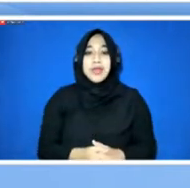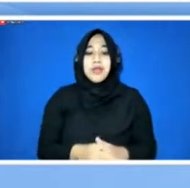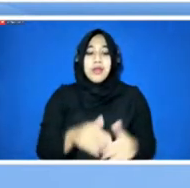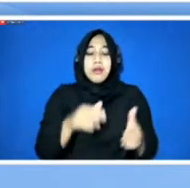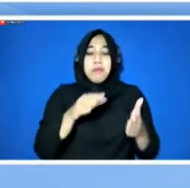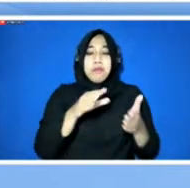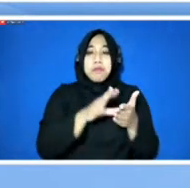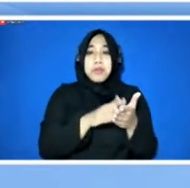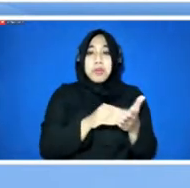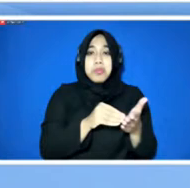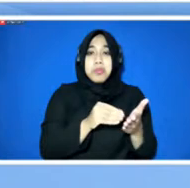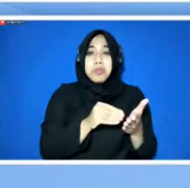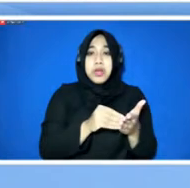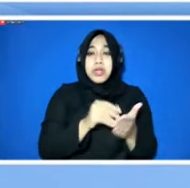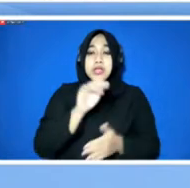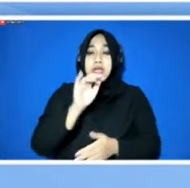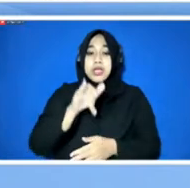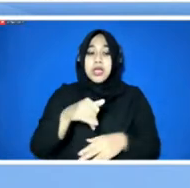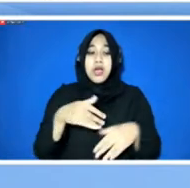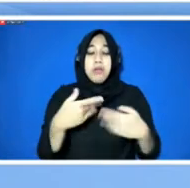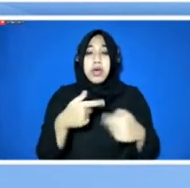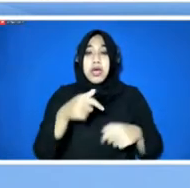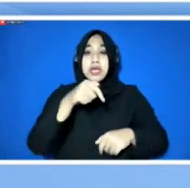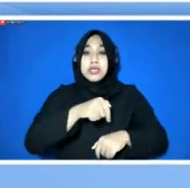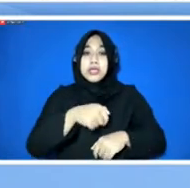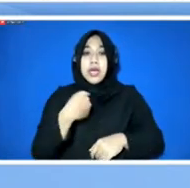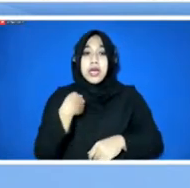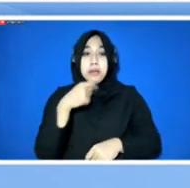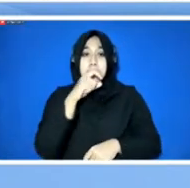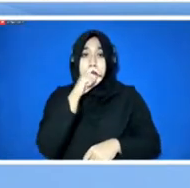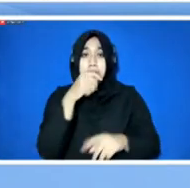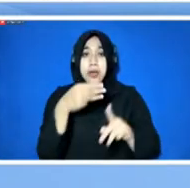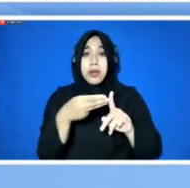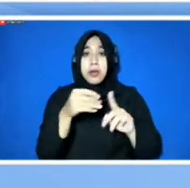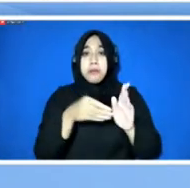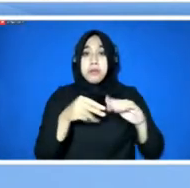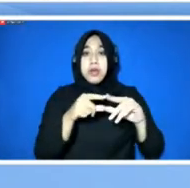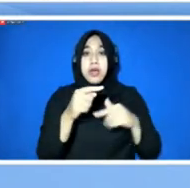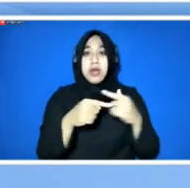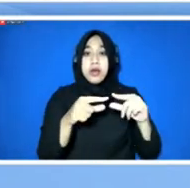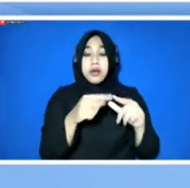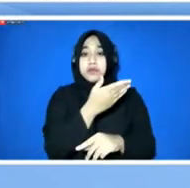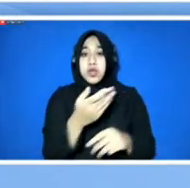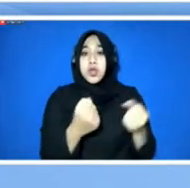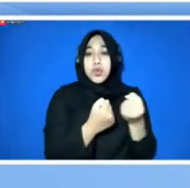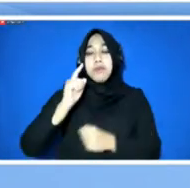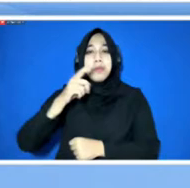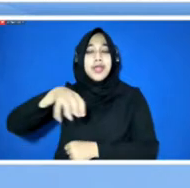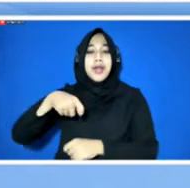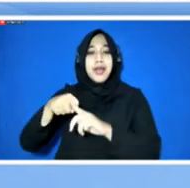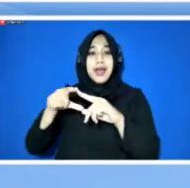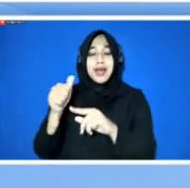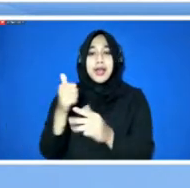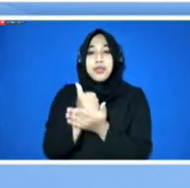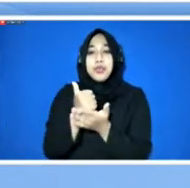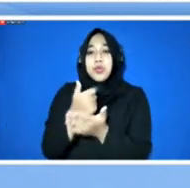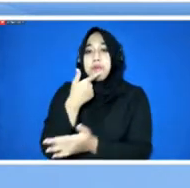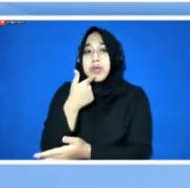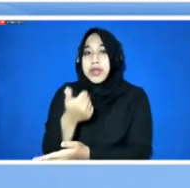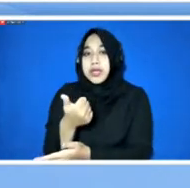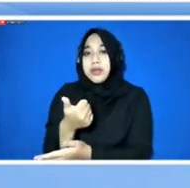sebenarnya untuk di sini, karena ada Pak Bim Arya dan beberapa dari Apeksi, dukungan pemerintah daerah terhadap kader itu sangat penting,